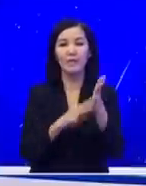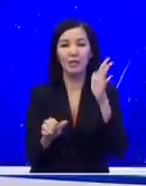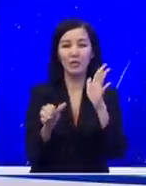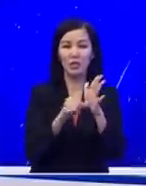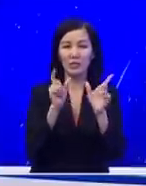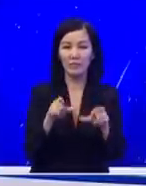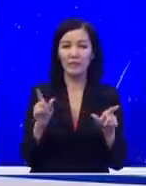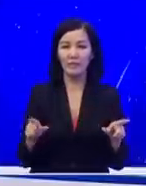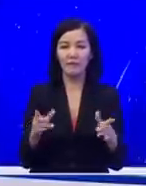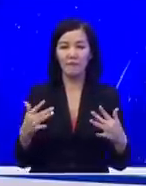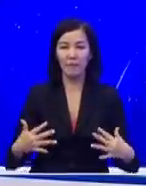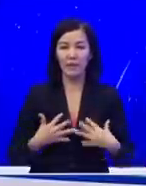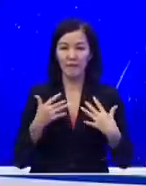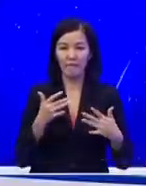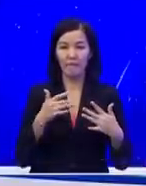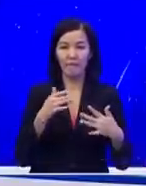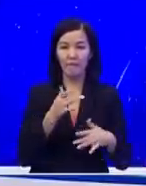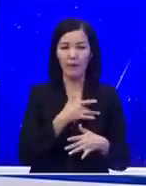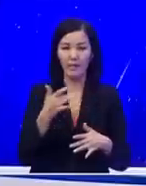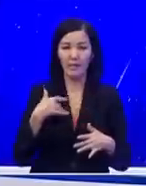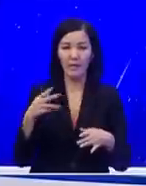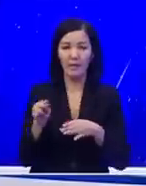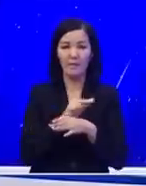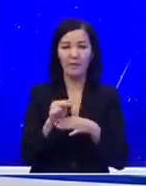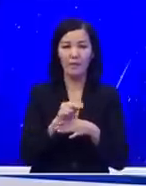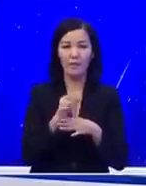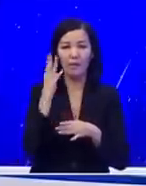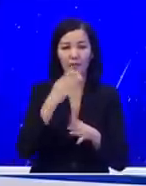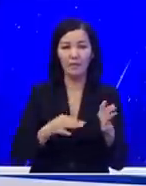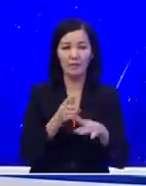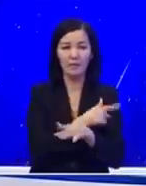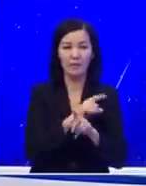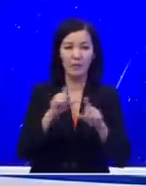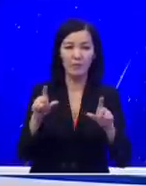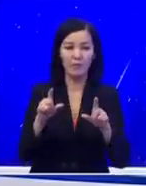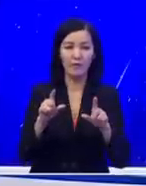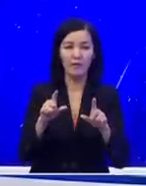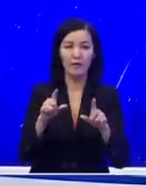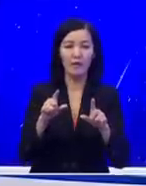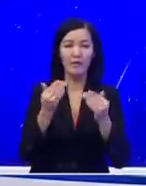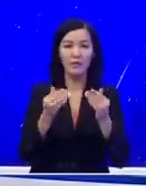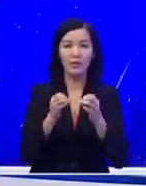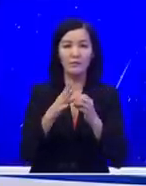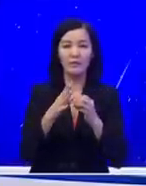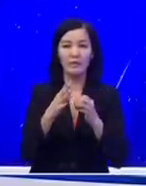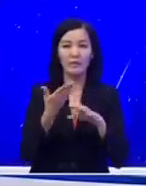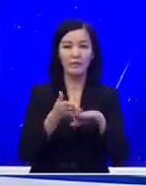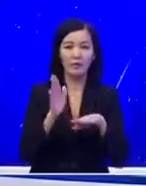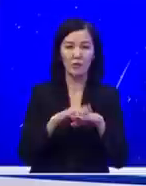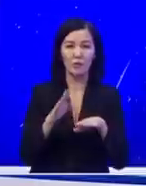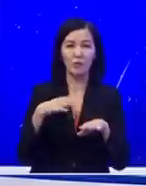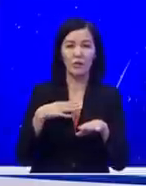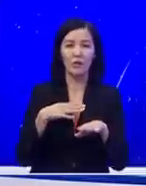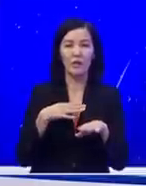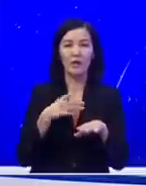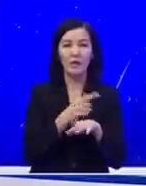236 пациентов с пневмонией получают лечение в Алматинской многопрофильной клинической больнице. 15 из них сейчас находятся в реанимации.